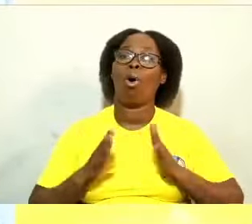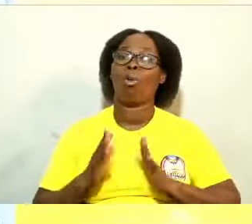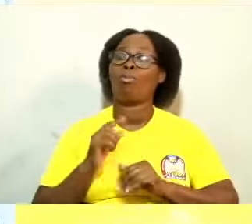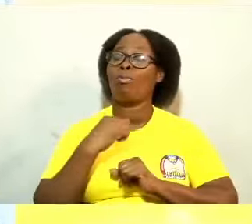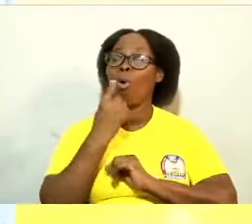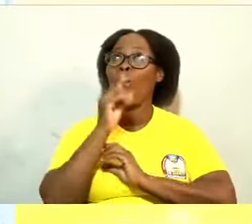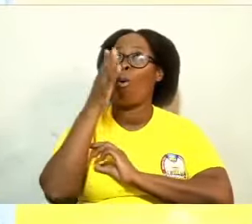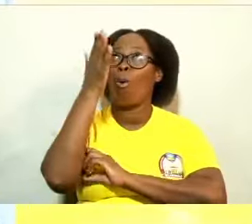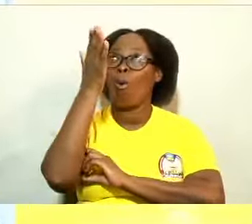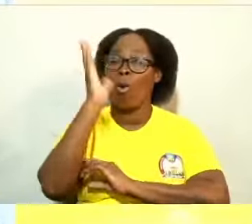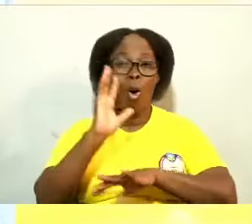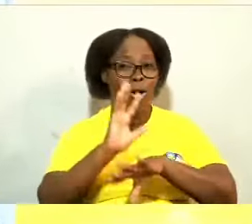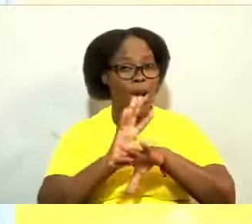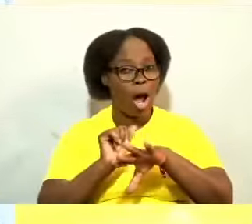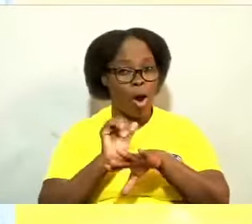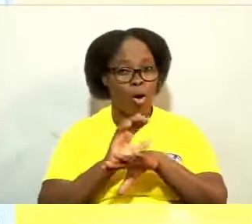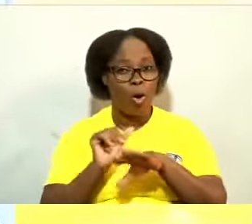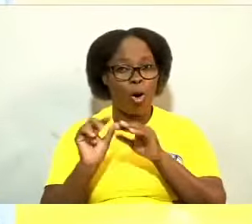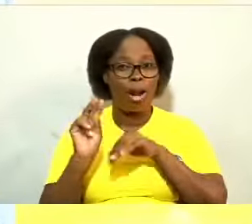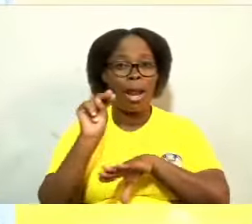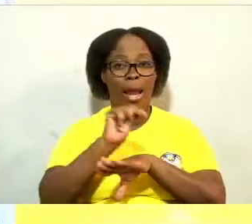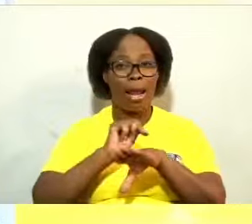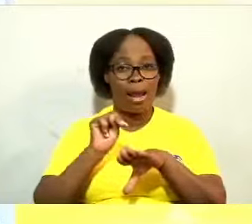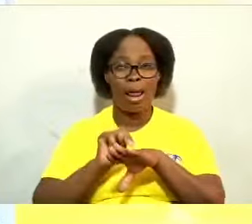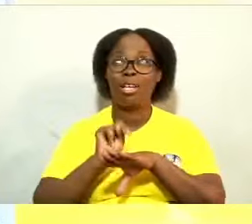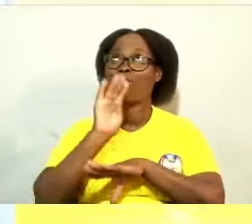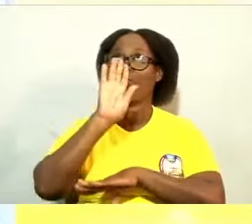Mungu aliwaita kama taifa lake,